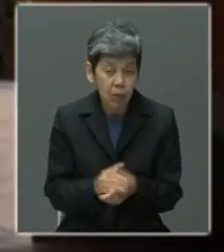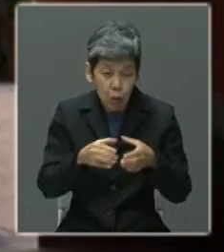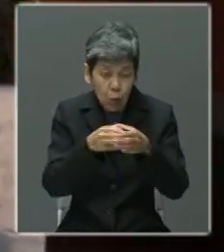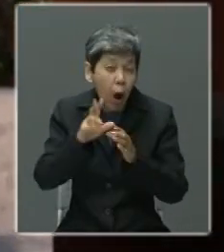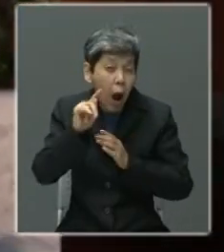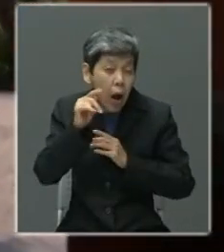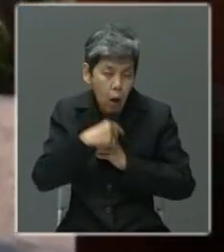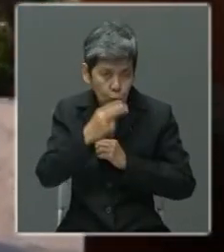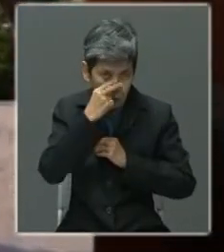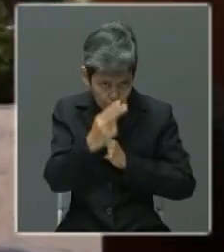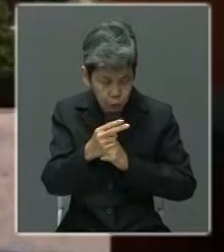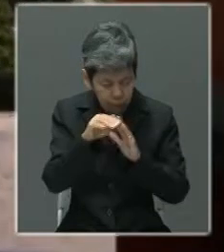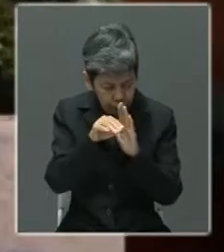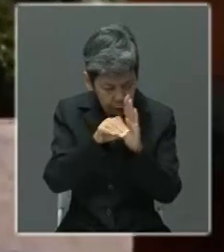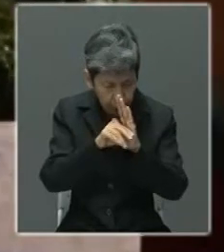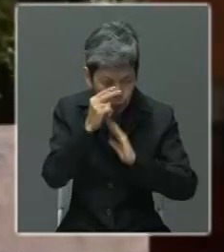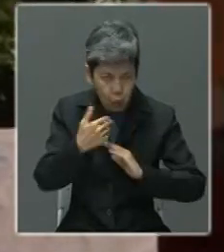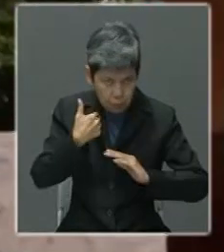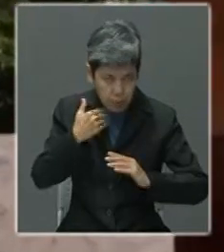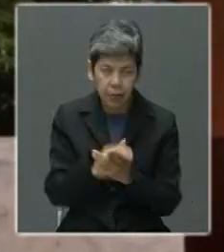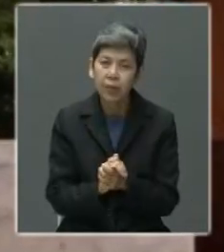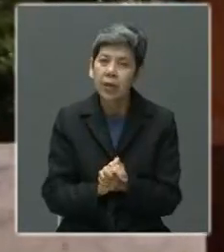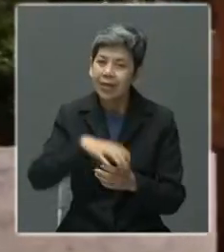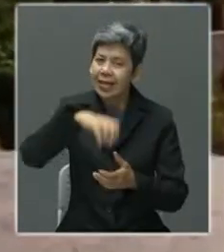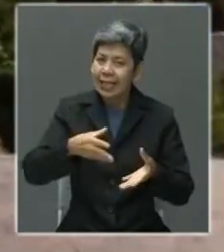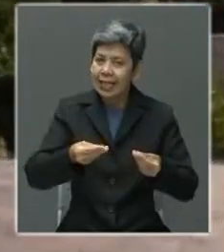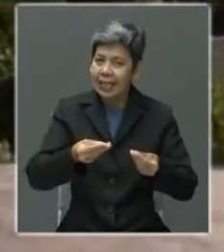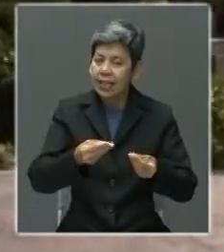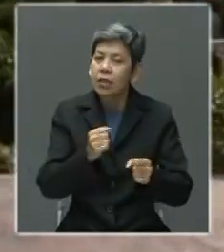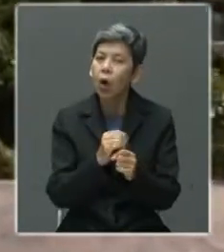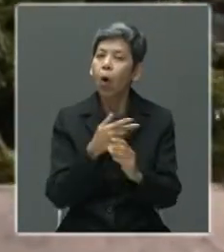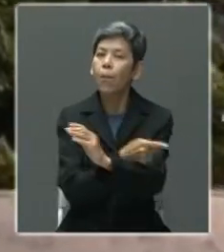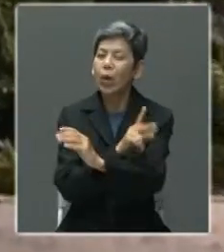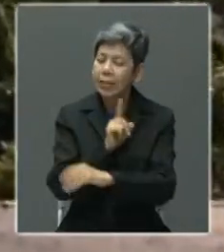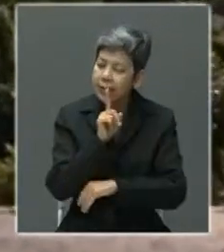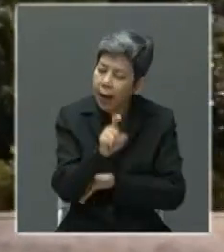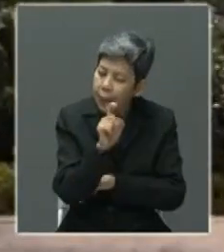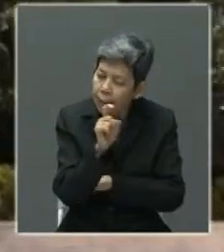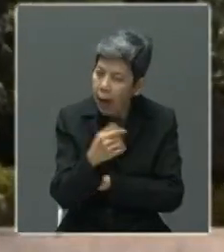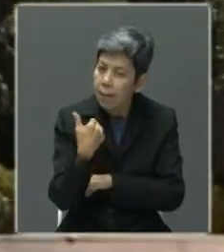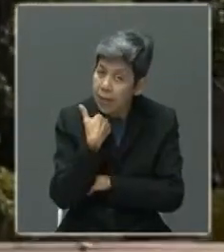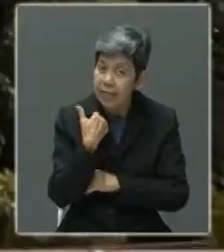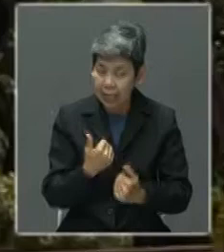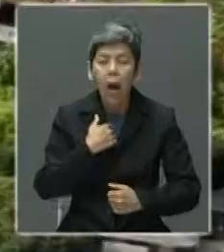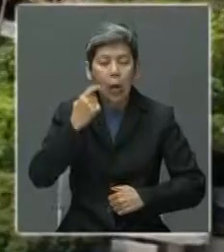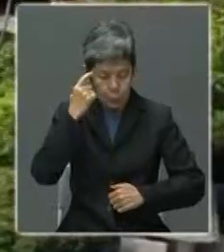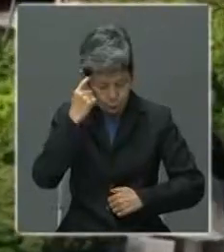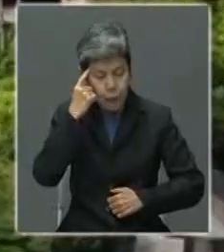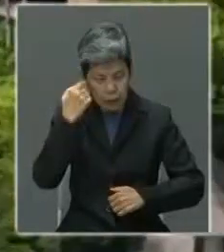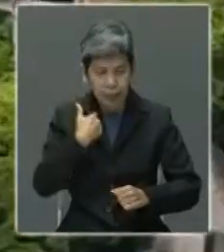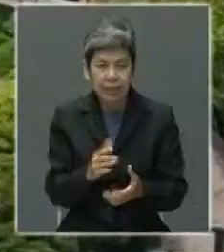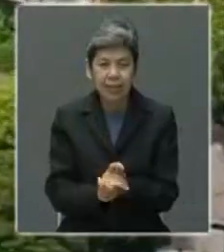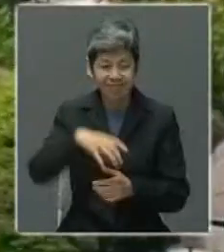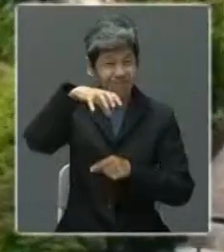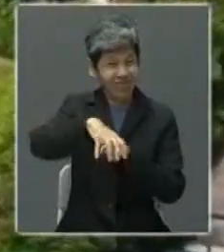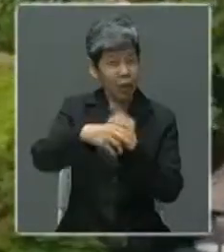าวก็ได้ตรวจสอบข้อมูลนะฮะกับทางสำนักงานที่ดินของจังหวัดภูเก็ตในเบื้องต้นนะครับทราบว่าที่ตั้